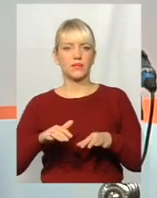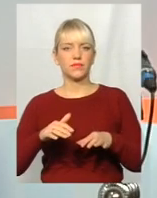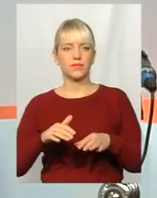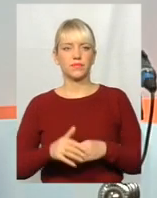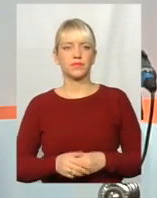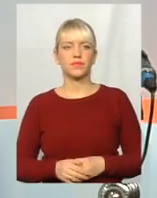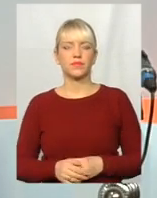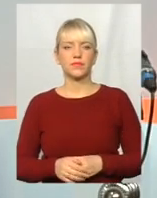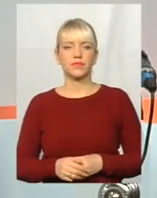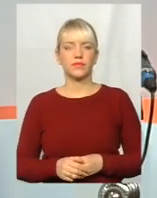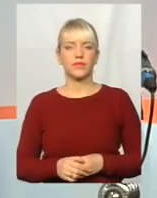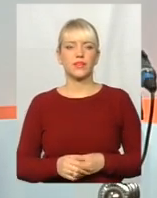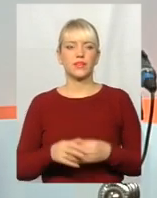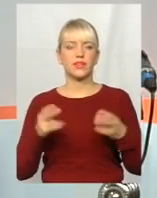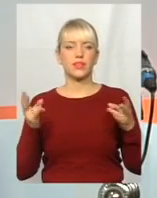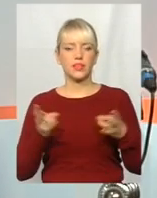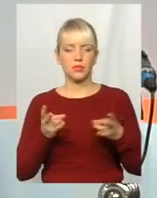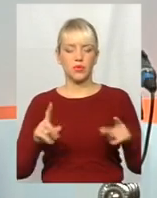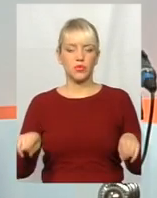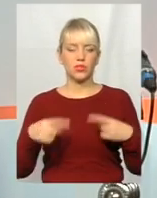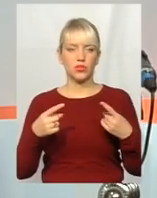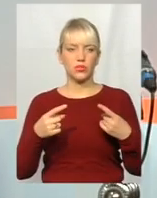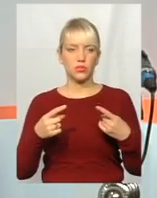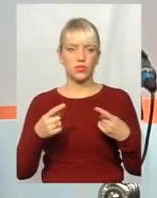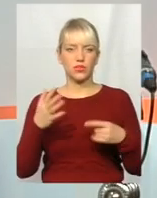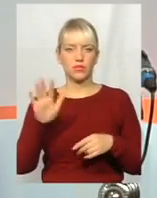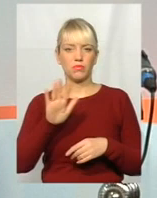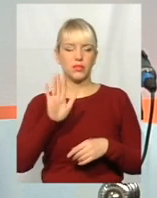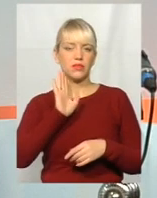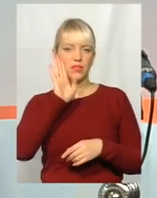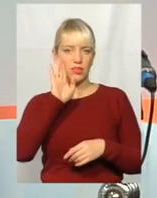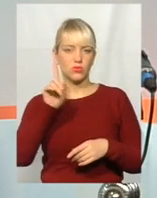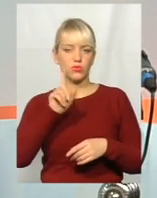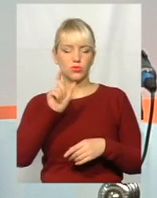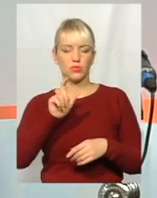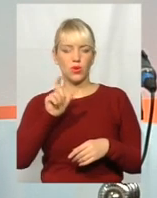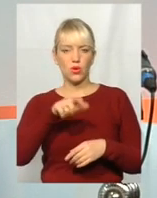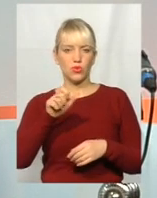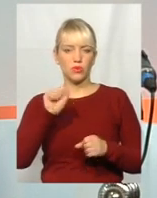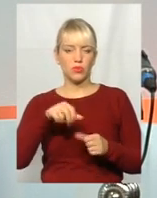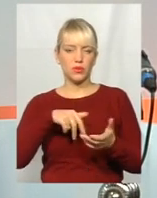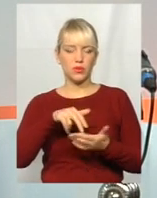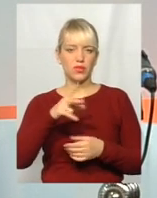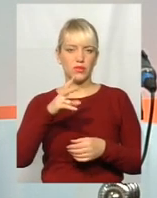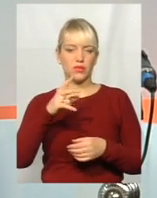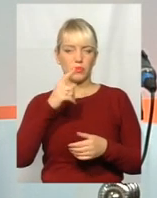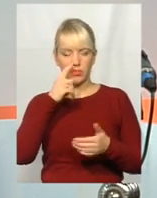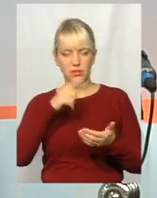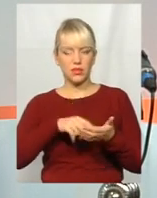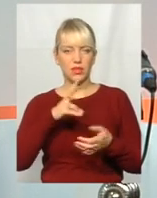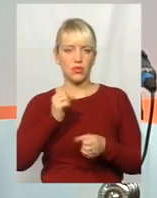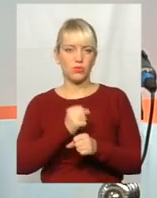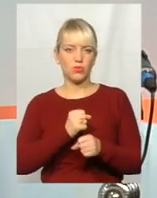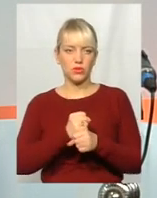снігу. І треба організовувати в 5 годин ранку для того, щоб люди могли спокійно вибратись на автотранспорті, пішки і так